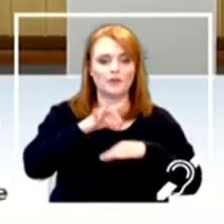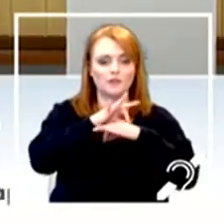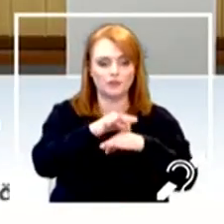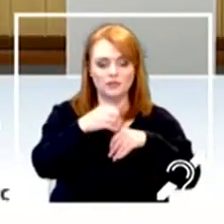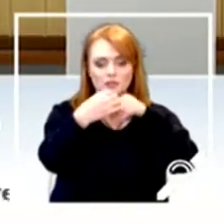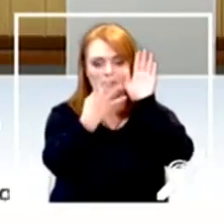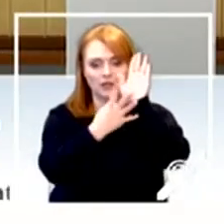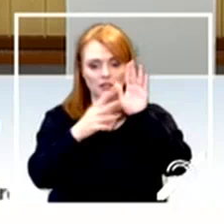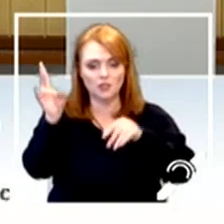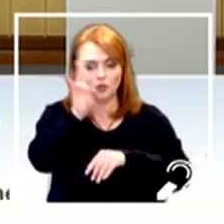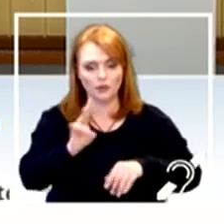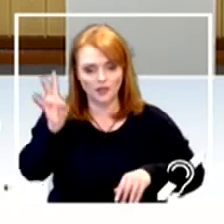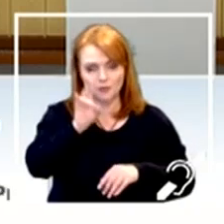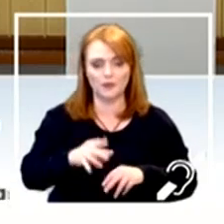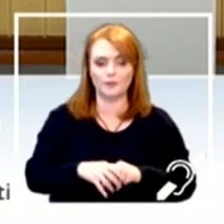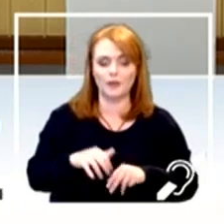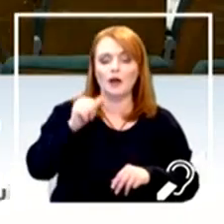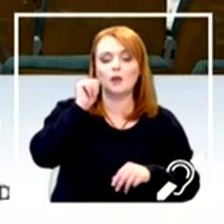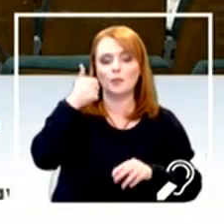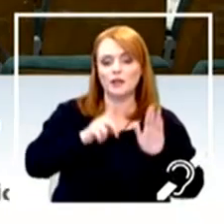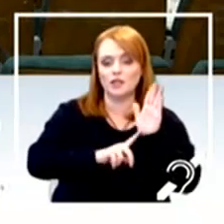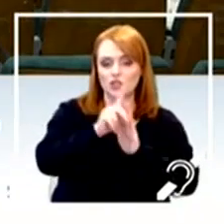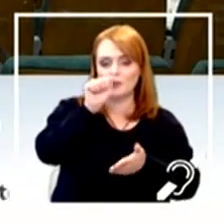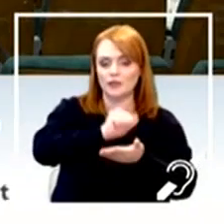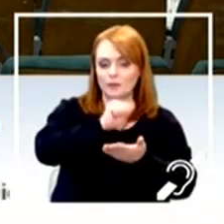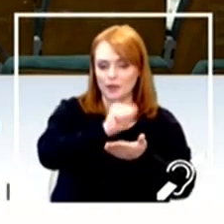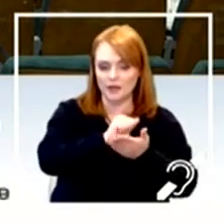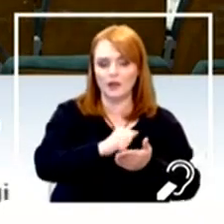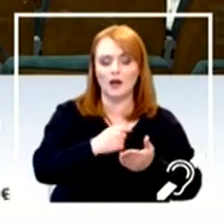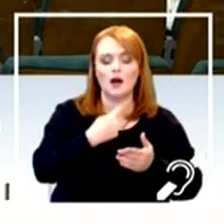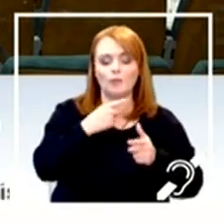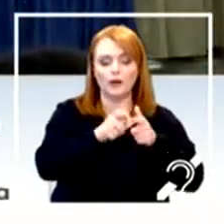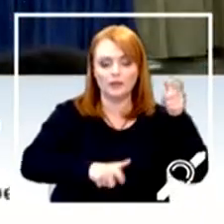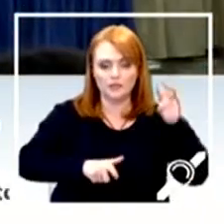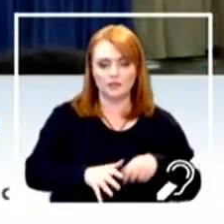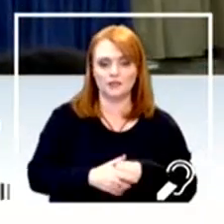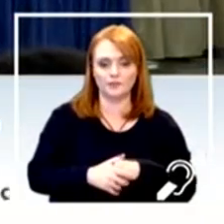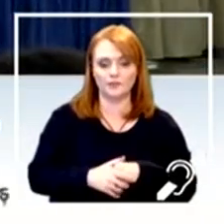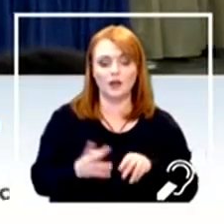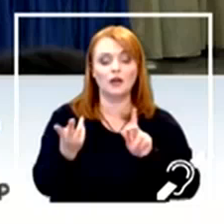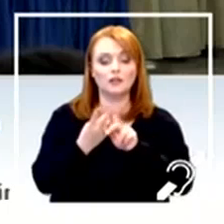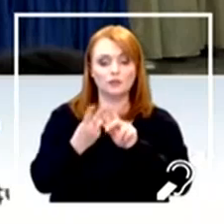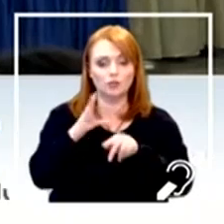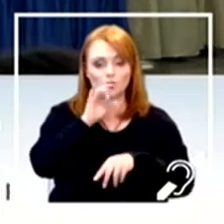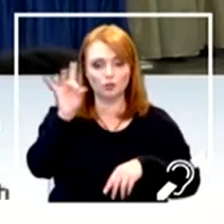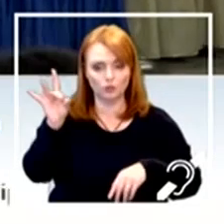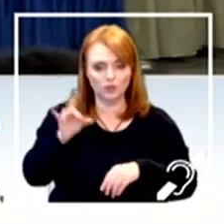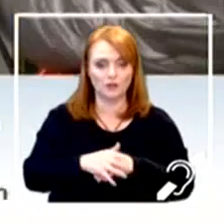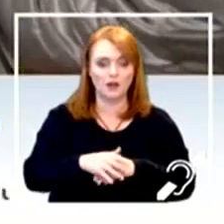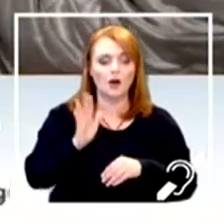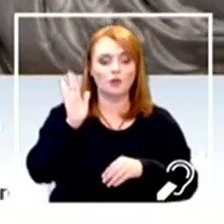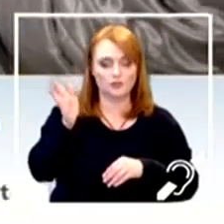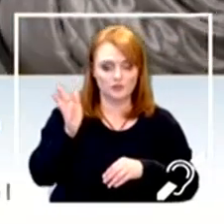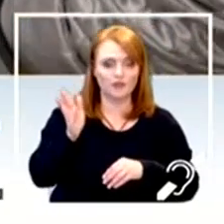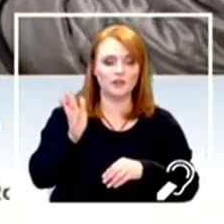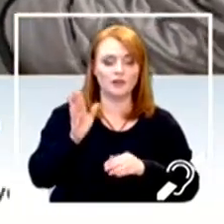de 19 noiembrie. Mâine începe tipărirea buletinelor de vot. În cel de-al doilea tur al scrutinului urmează